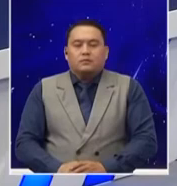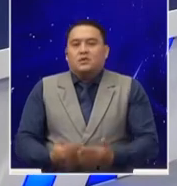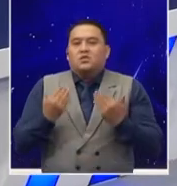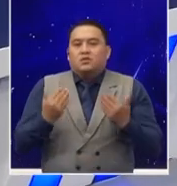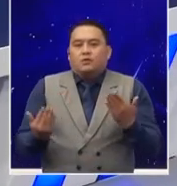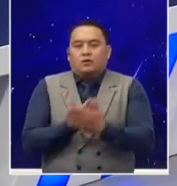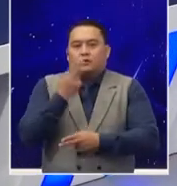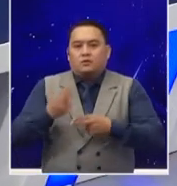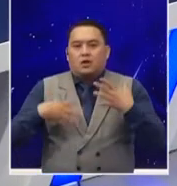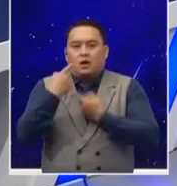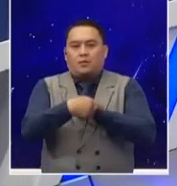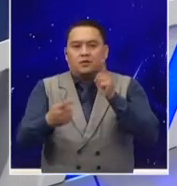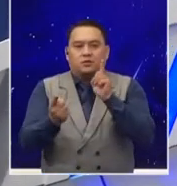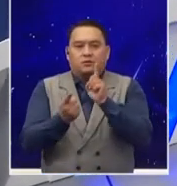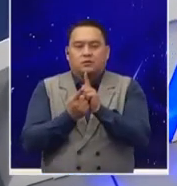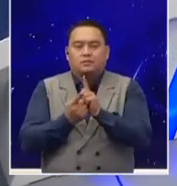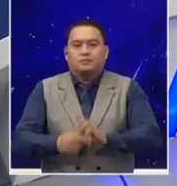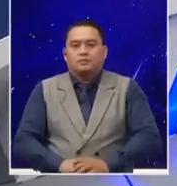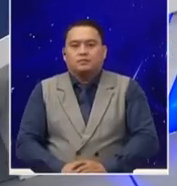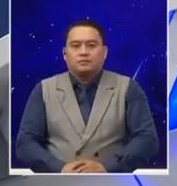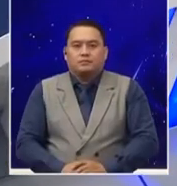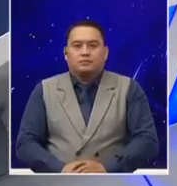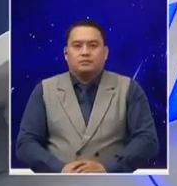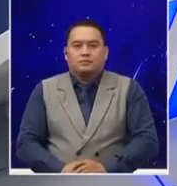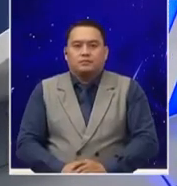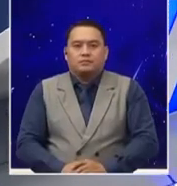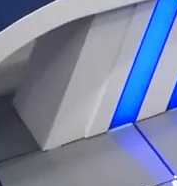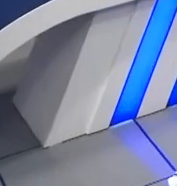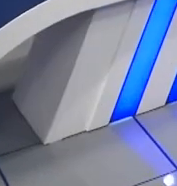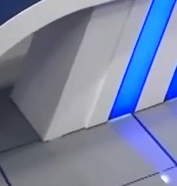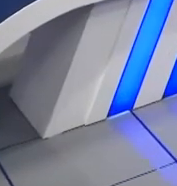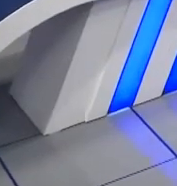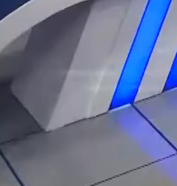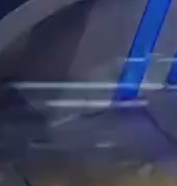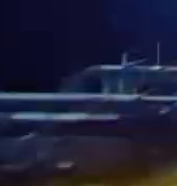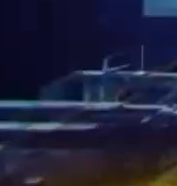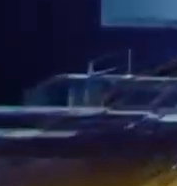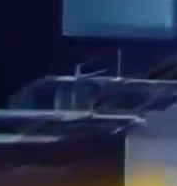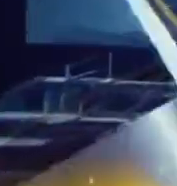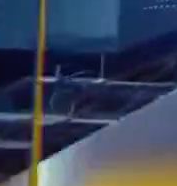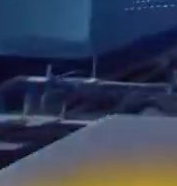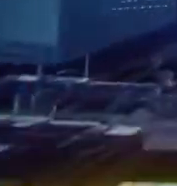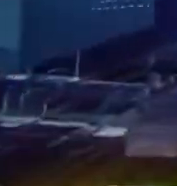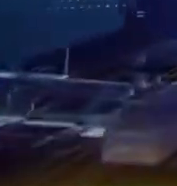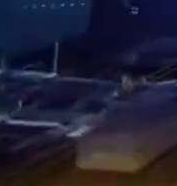Это были все новости к этому часу. Я с вами прощаюсь. До свидания.